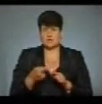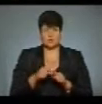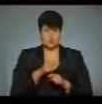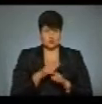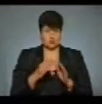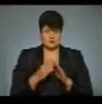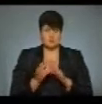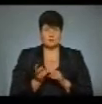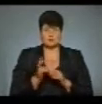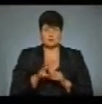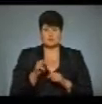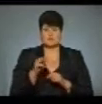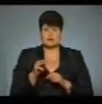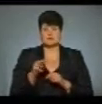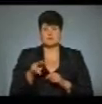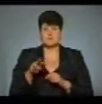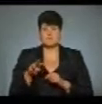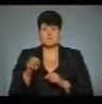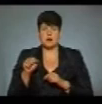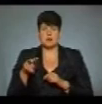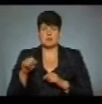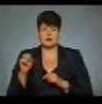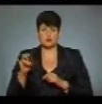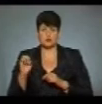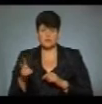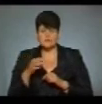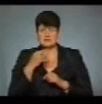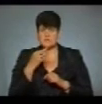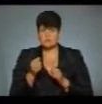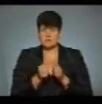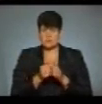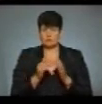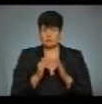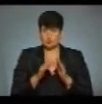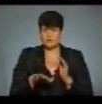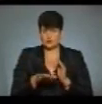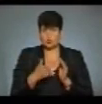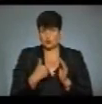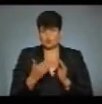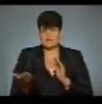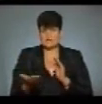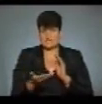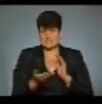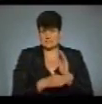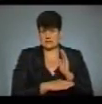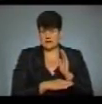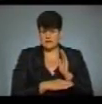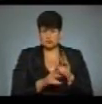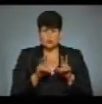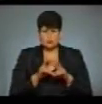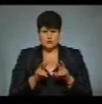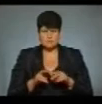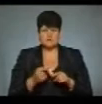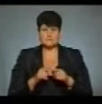будинку звернувся Тарас Маланюк. Він розповів, що на прибудинковій території хочуть зрізати дерева. Аби розібратися